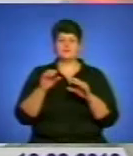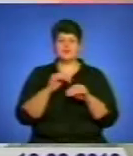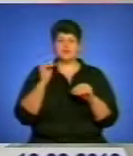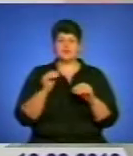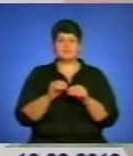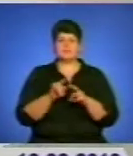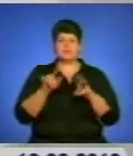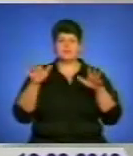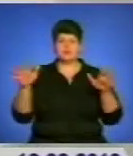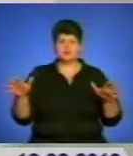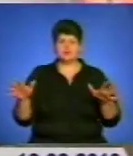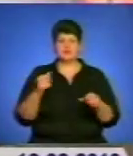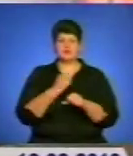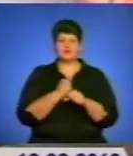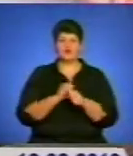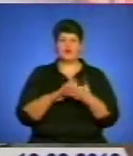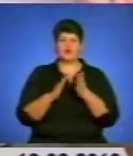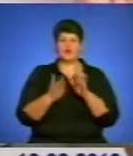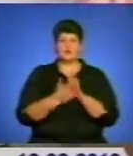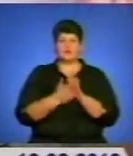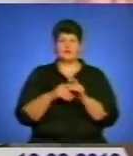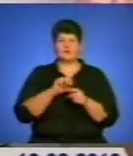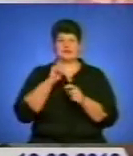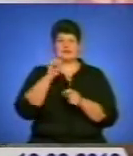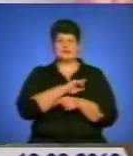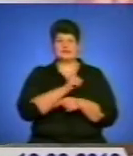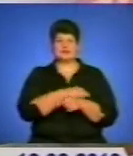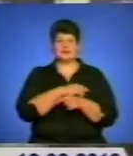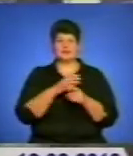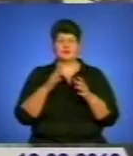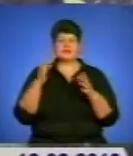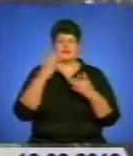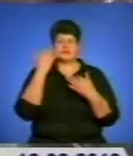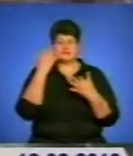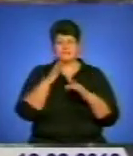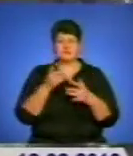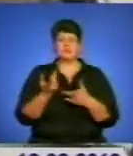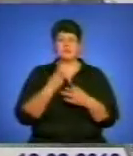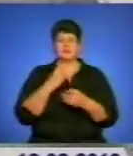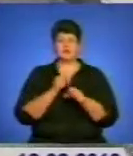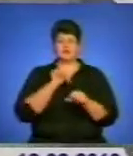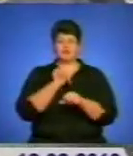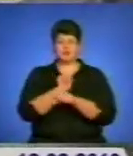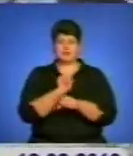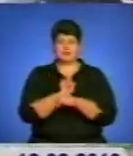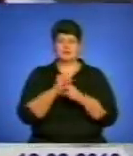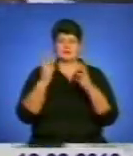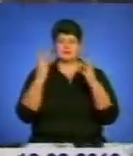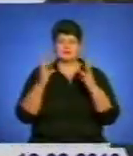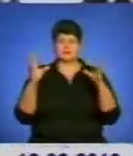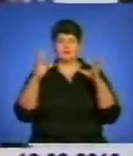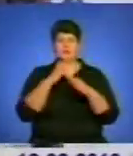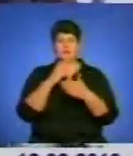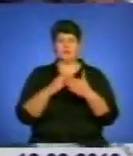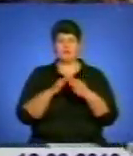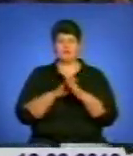заправку. Працюючи в умовах значного задимлення та високої температури, вогнеборці зупинили поширення полум'я і повністю ліквідували